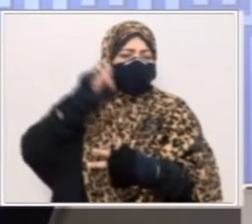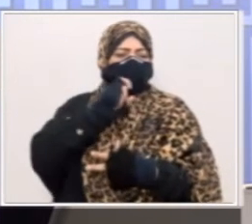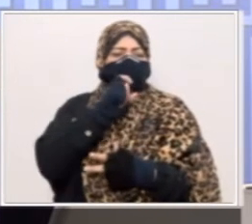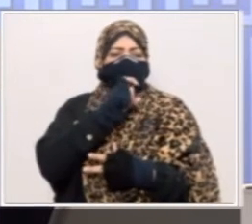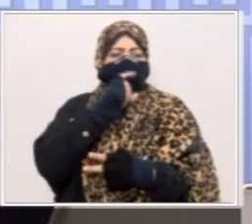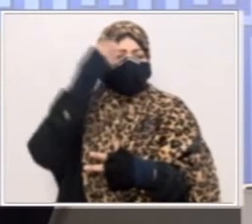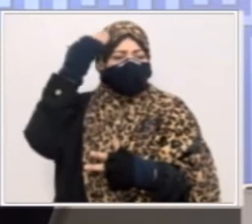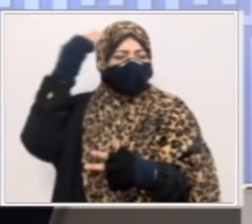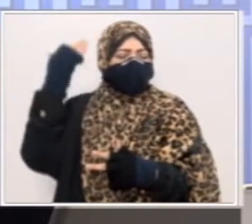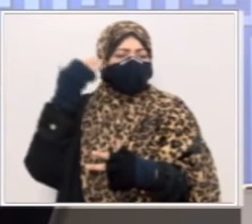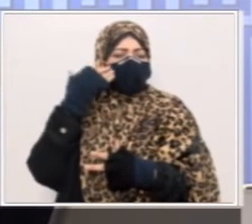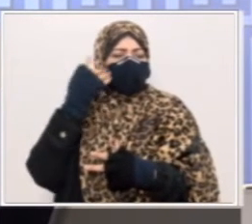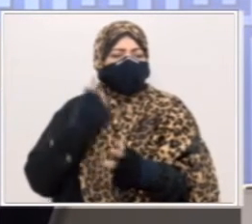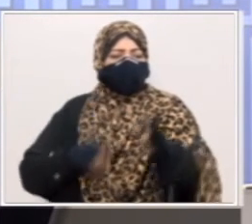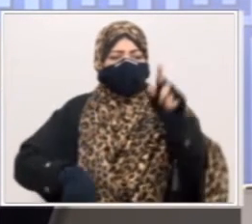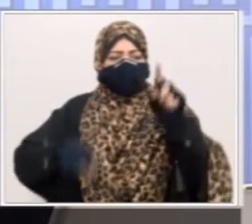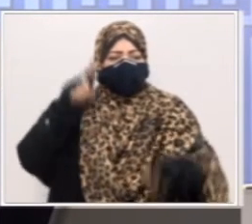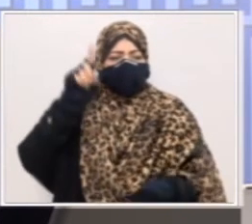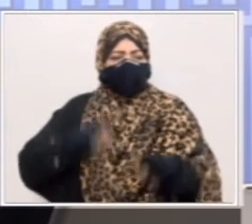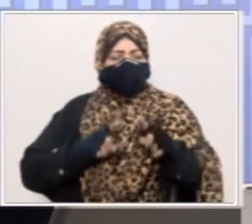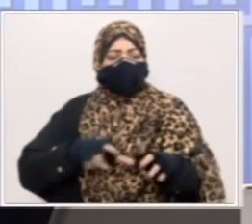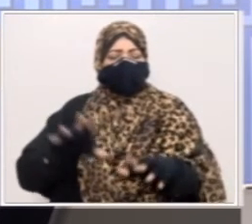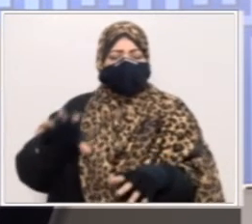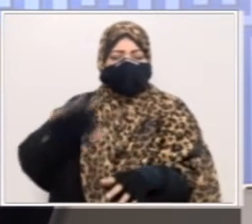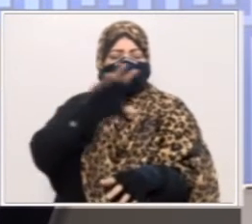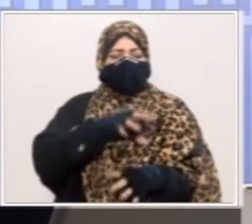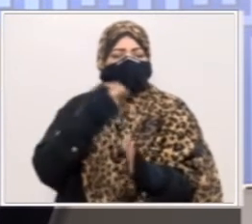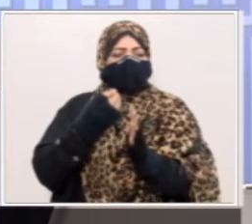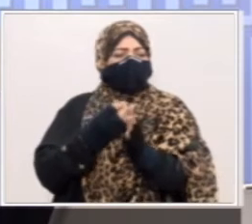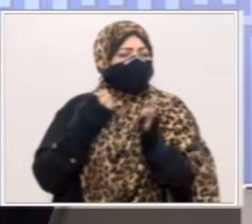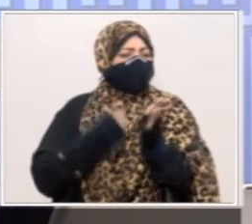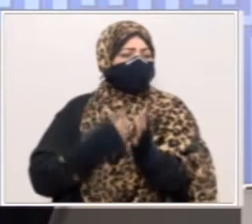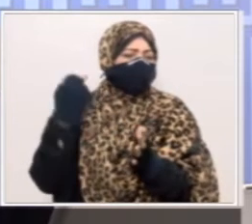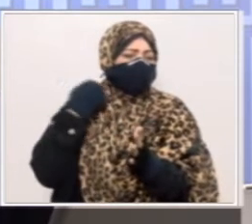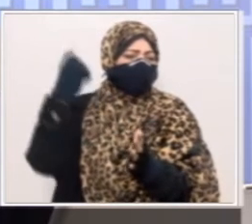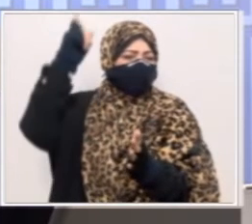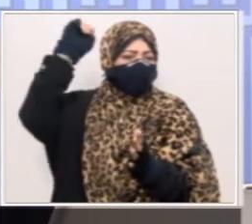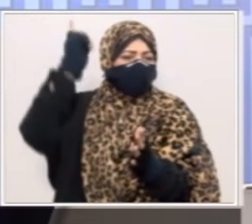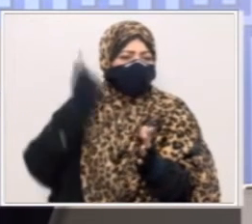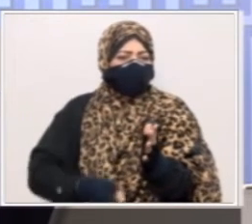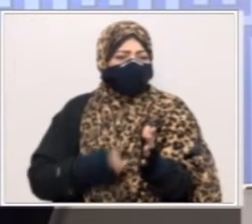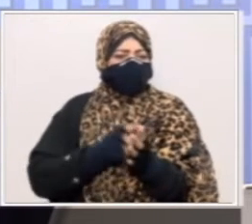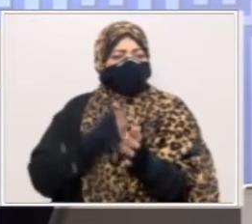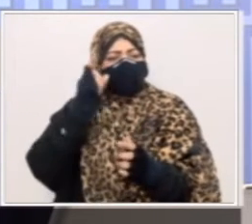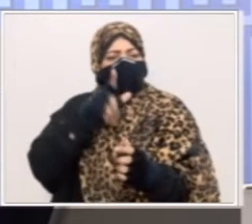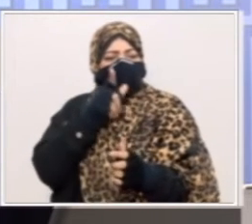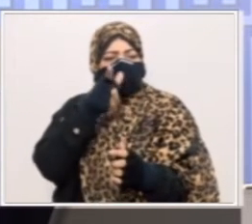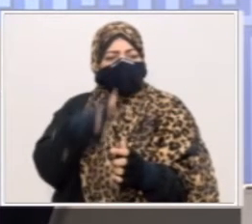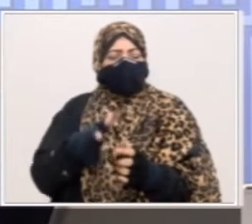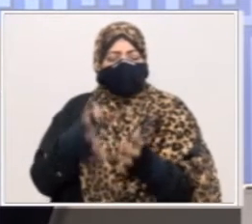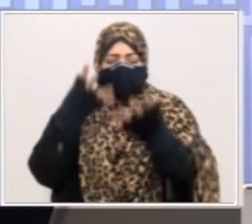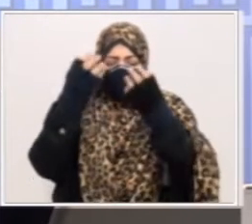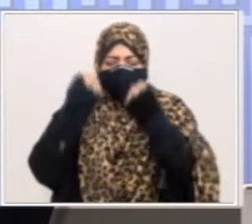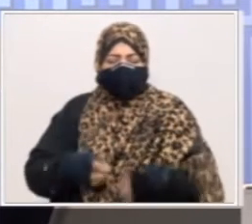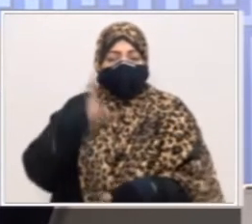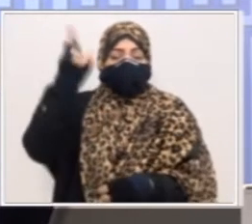القبائل، فحرم الله عز وجل كل ذلك. فقال: قد خسر الذين قتلوا أولادهم سفها،